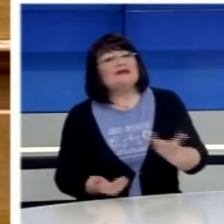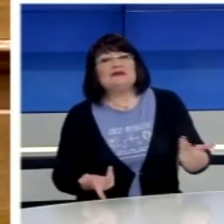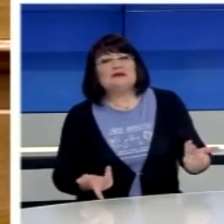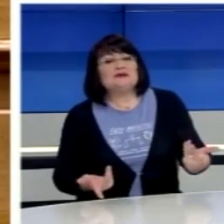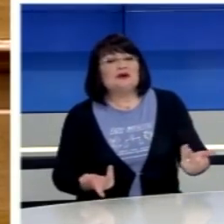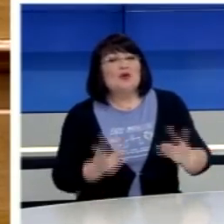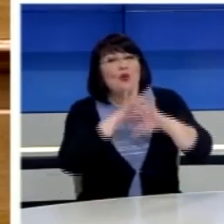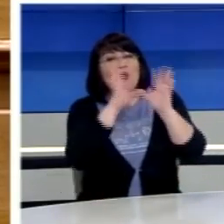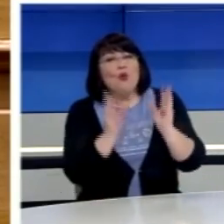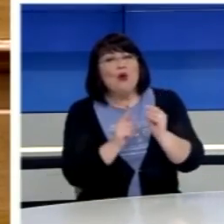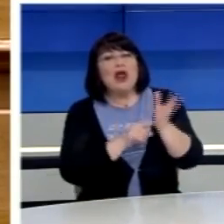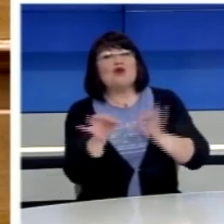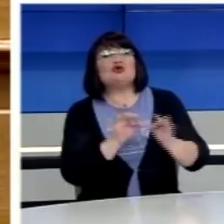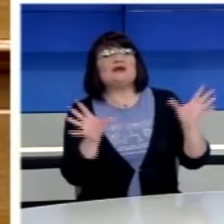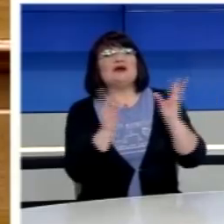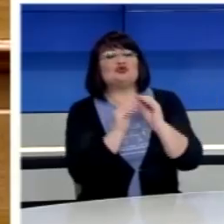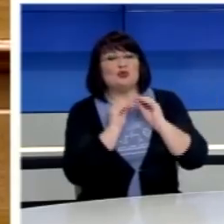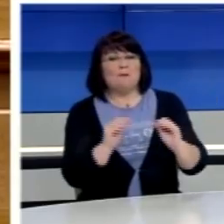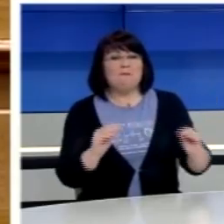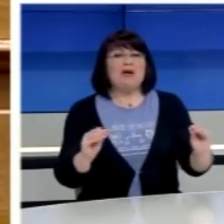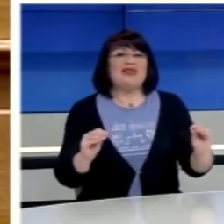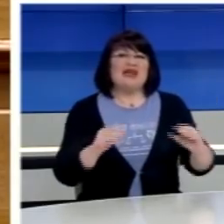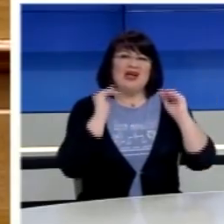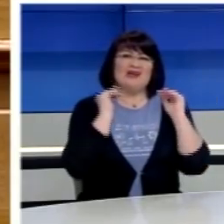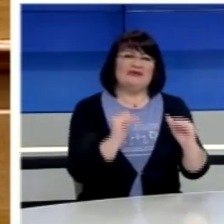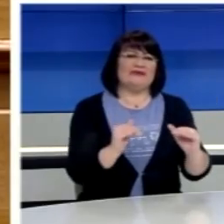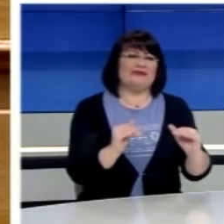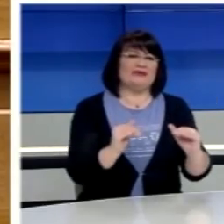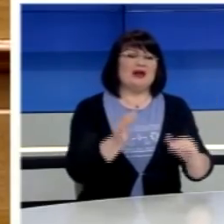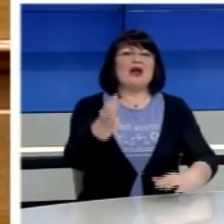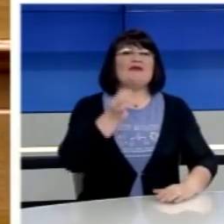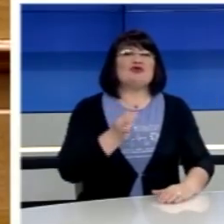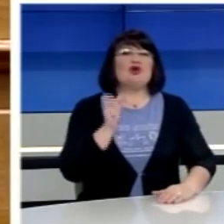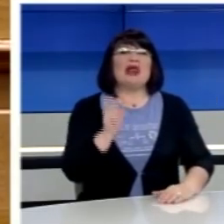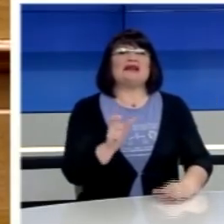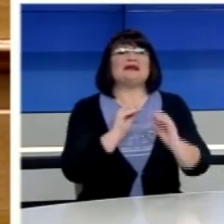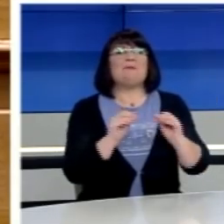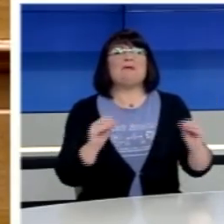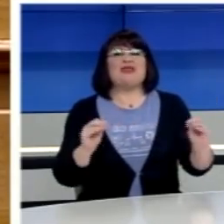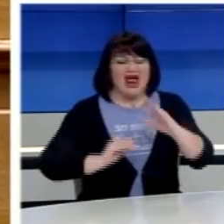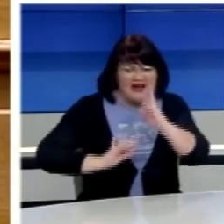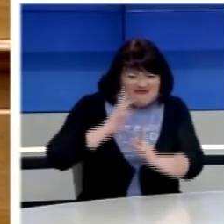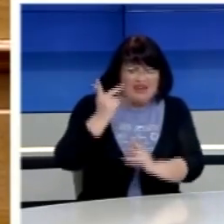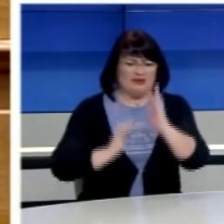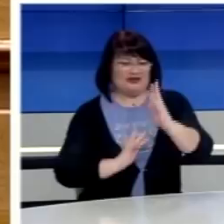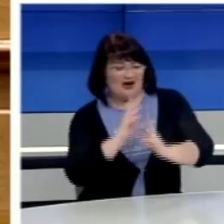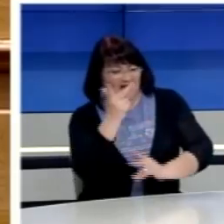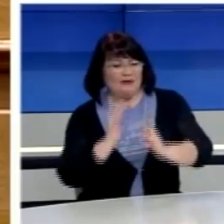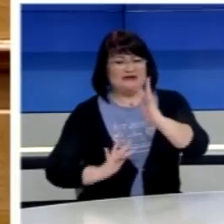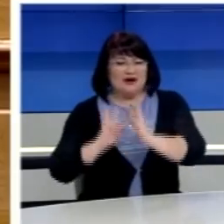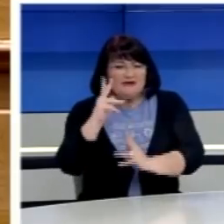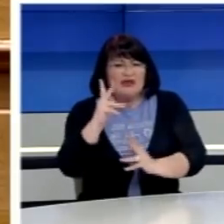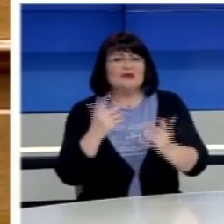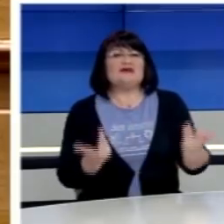παιδεία όλων των κυβερνήσεων την εμπεριέχουν. Την έχετε ταράξει την παιδεία στην αναβάθμιση. Γι' αυτό